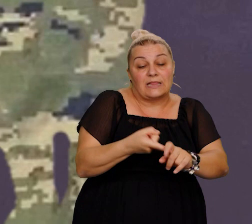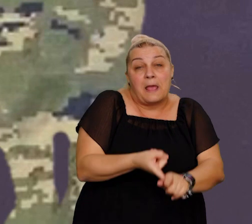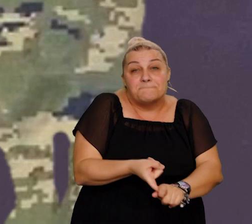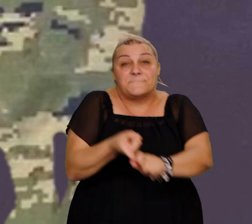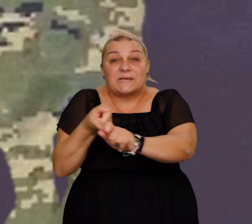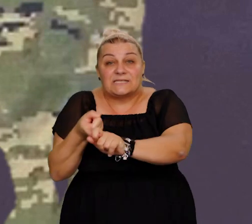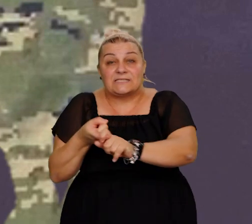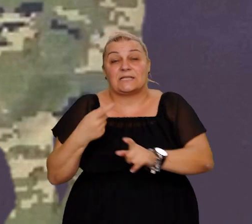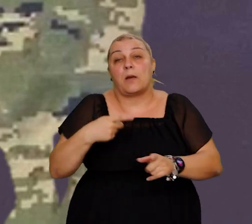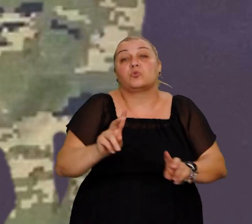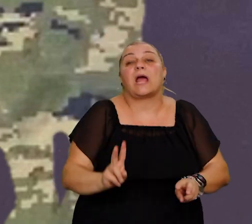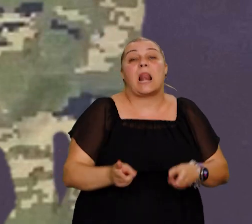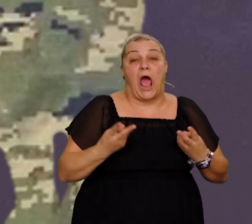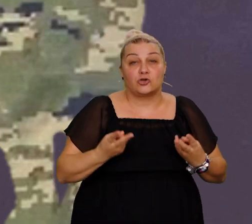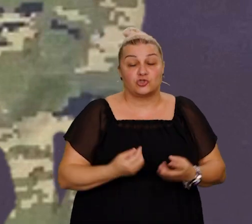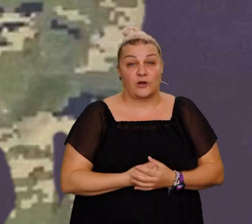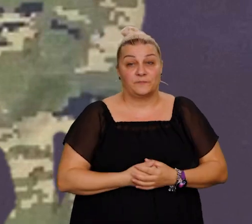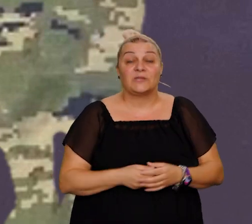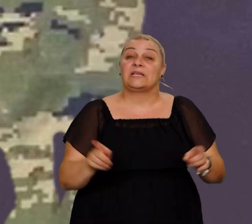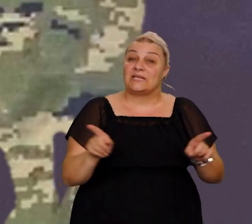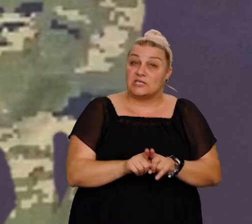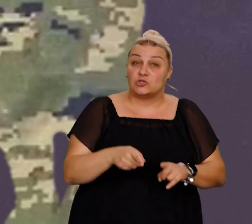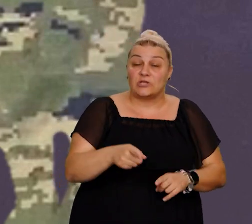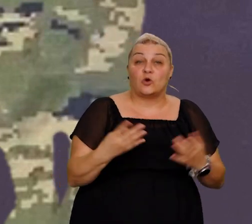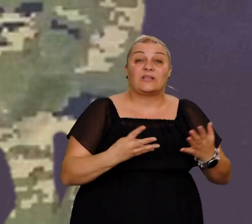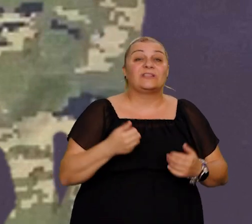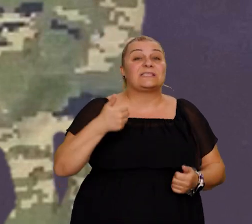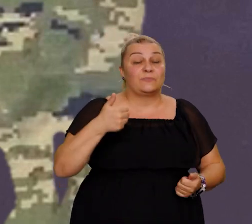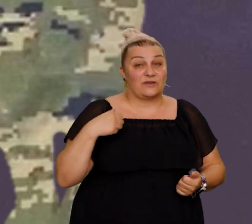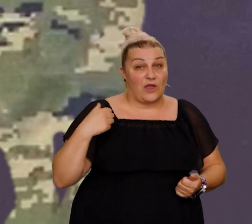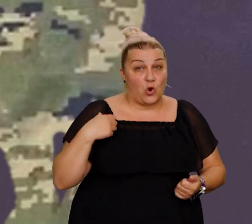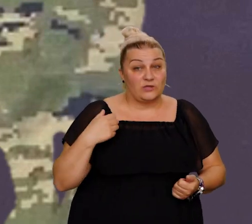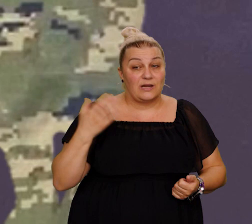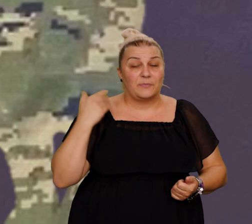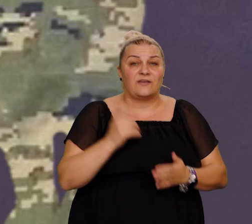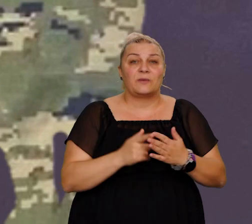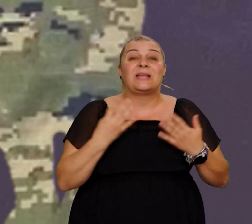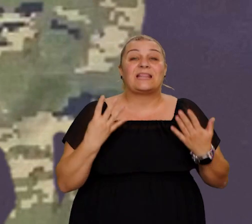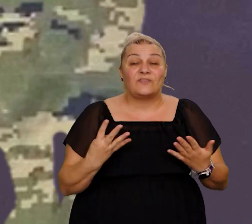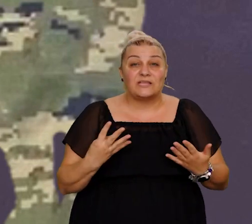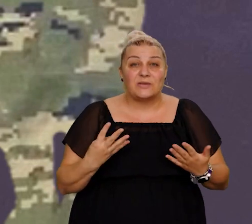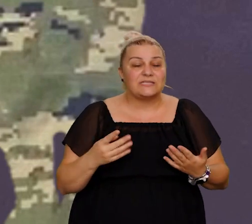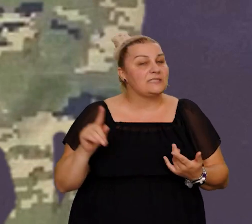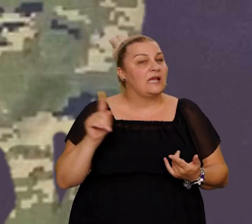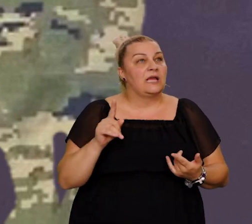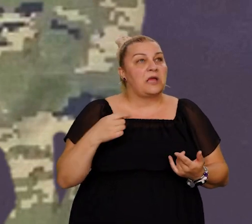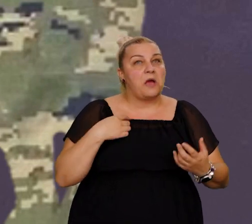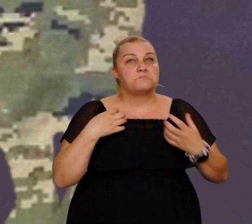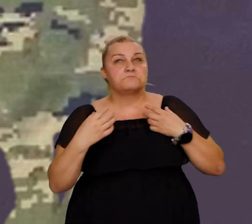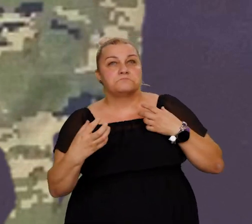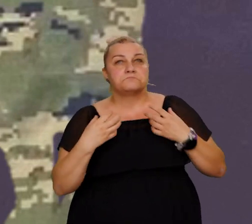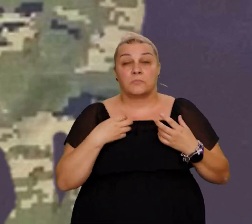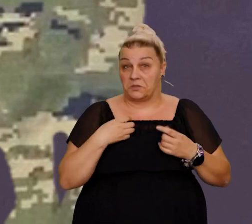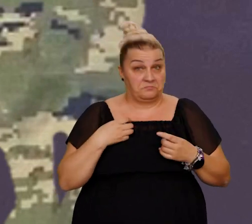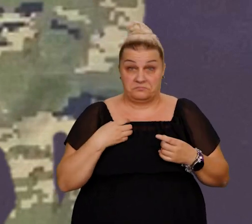jednostavno da mu bude lakše. Tako isto tako 1991. godine u 9. mjesec nije bilo dvojbe